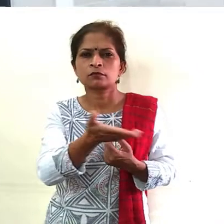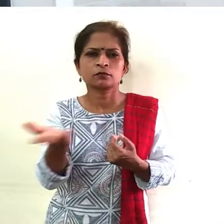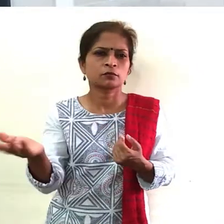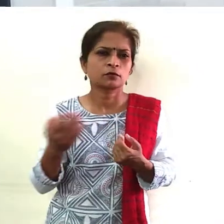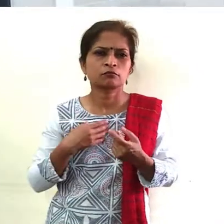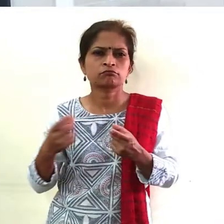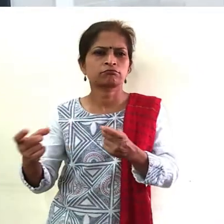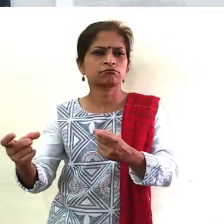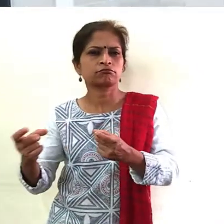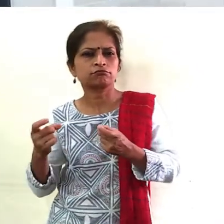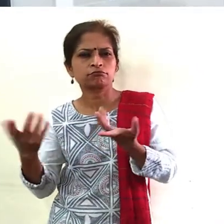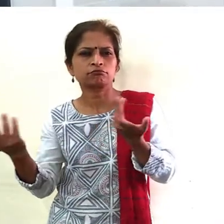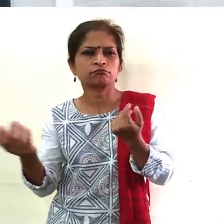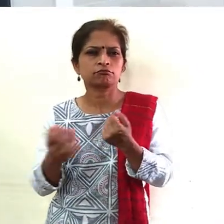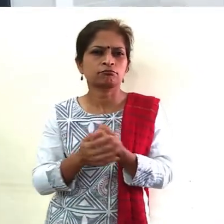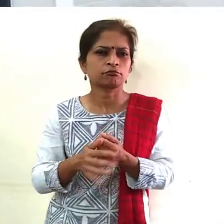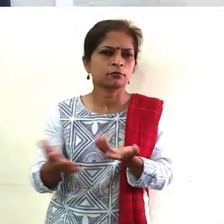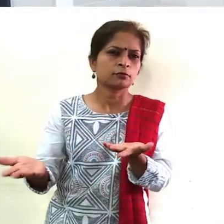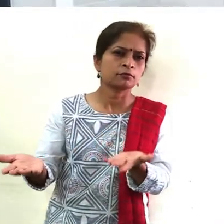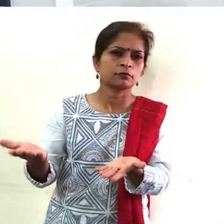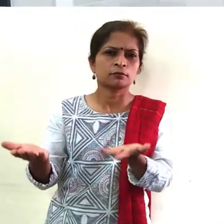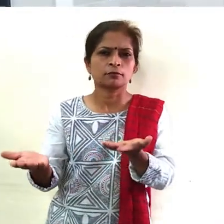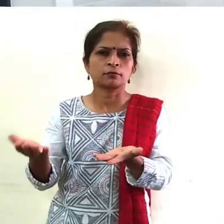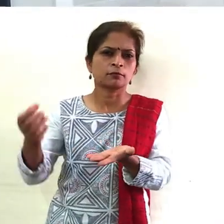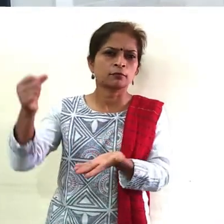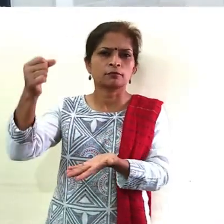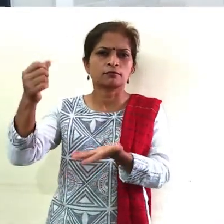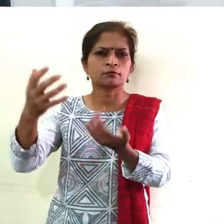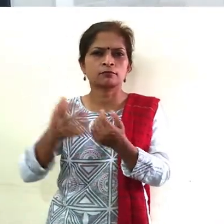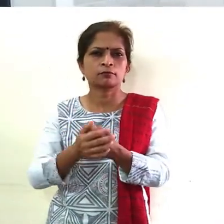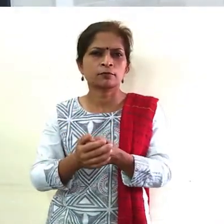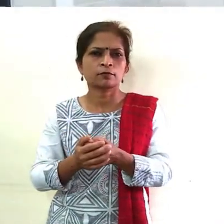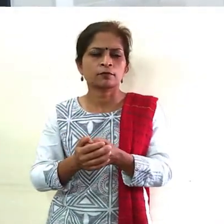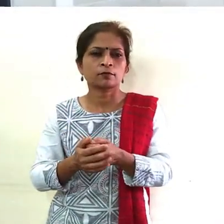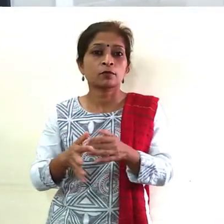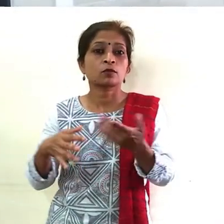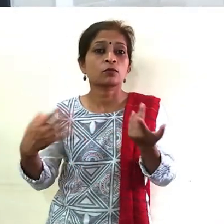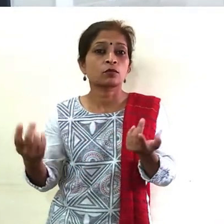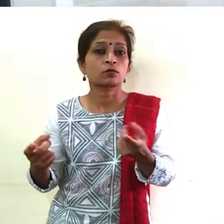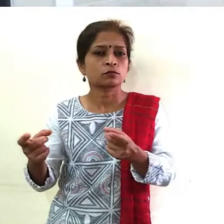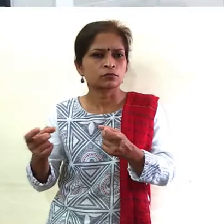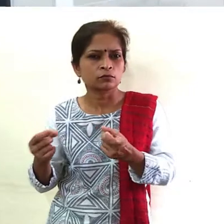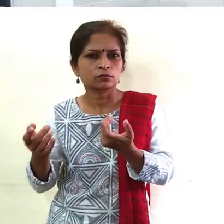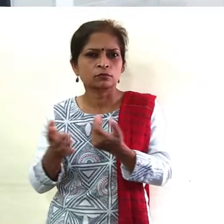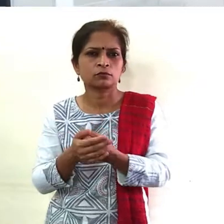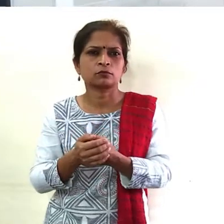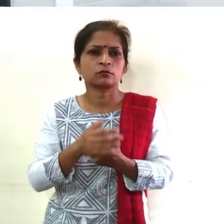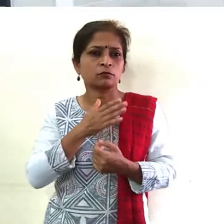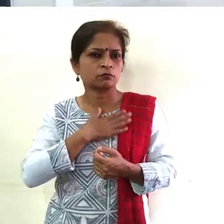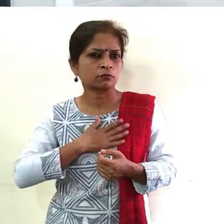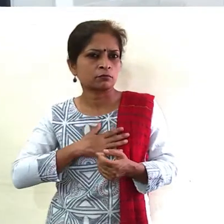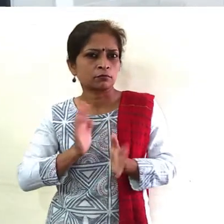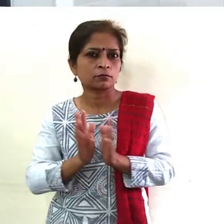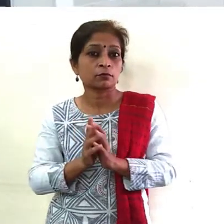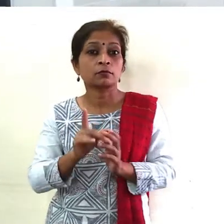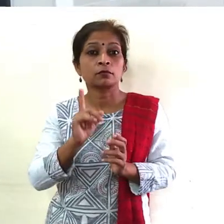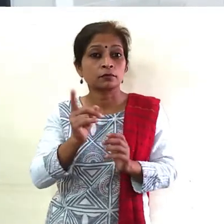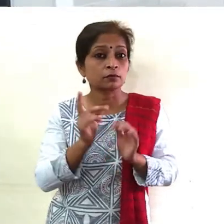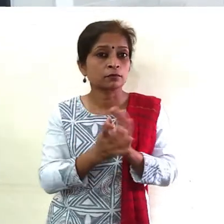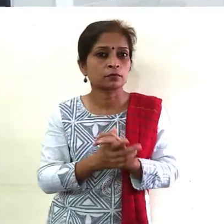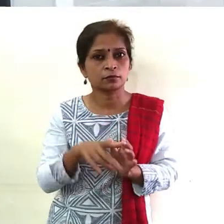एक बैलेंस या एक समत्व बनने की कोशिश करती है, जहाँ कि हम स्थिर भी होते हैं, गंभीर भी होते हैं,